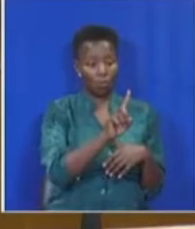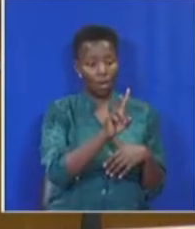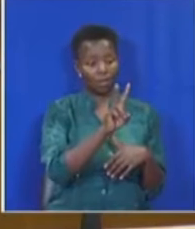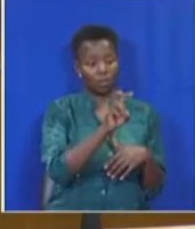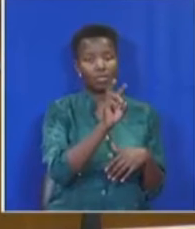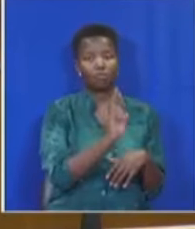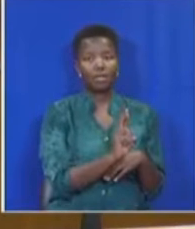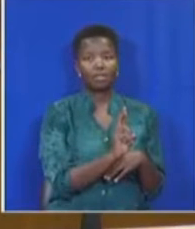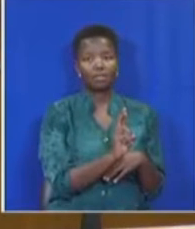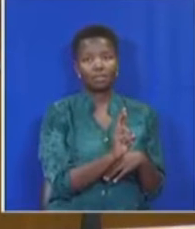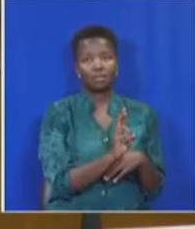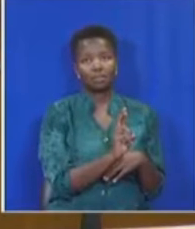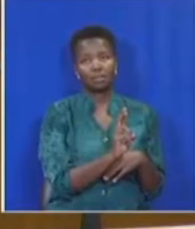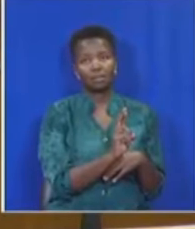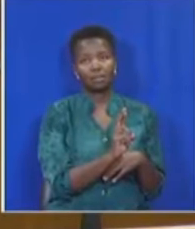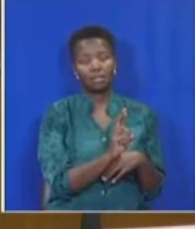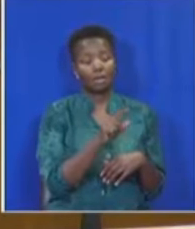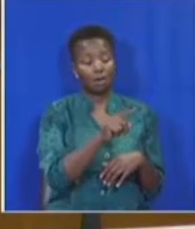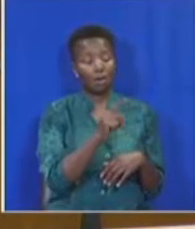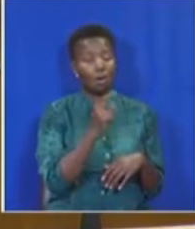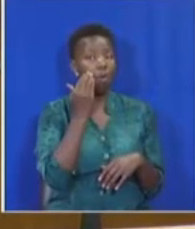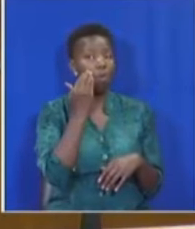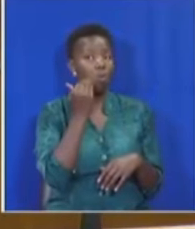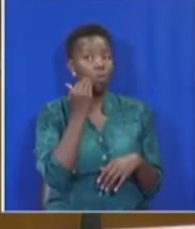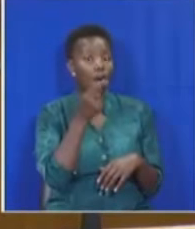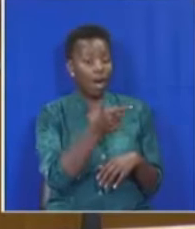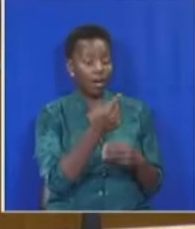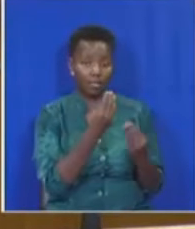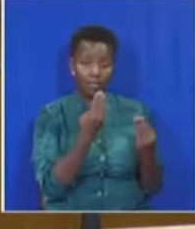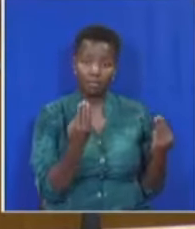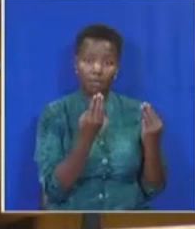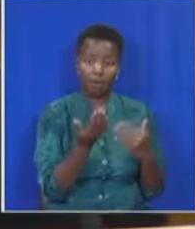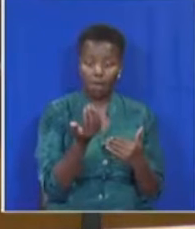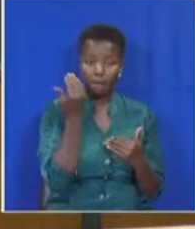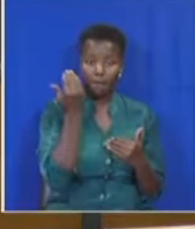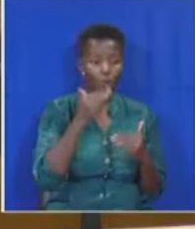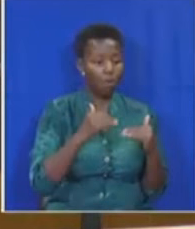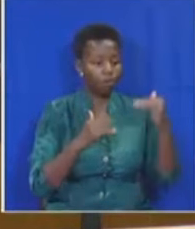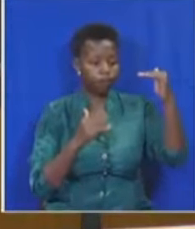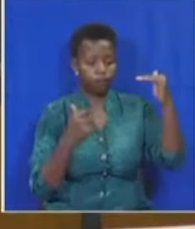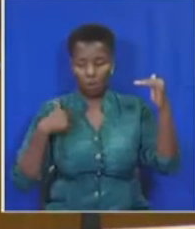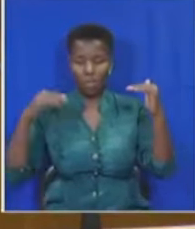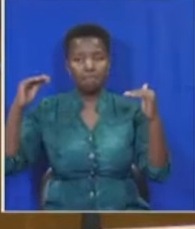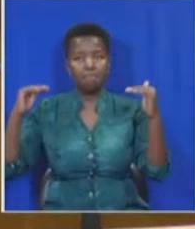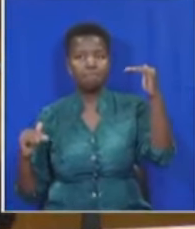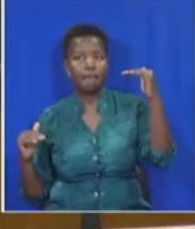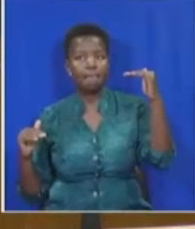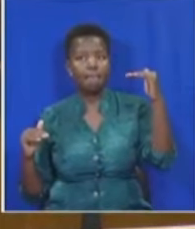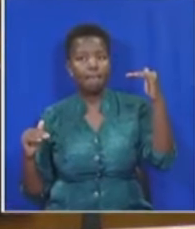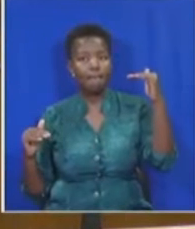kodwa bona bamhlophe bebethe vetshe imali inkulu yaqhubeka